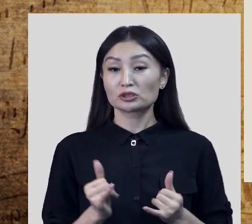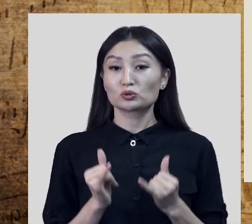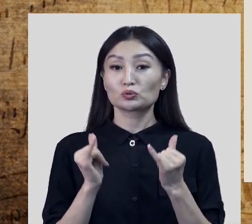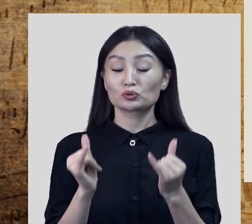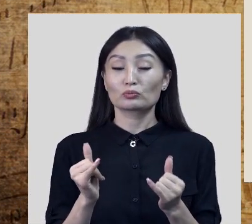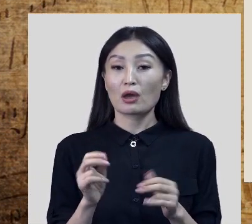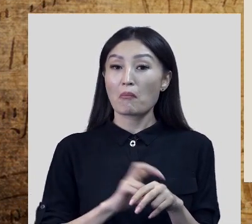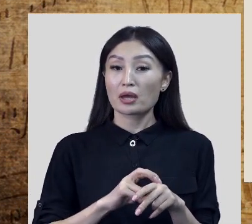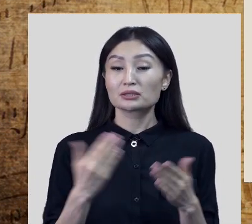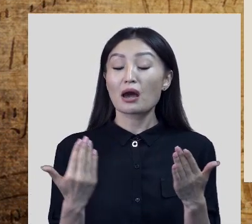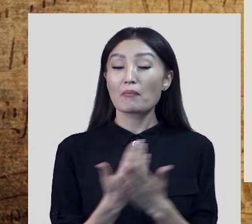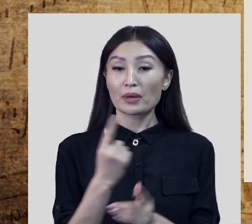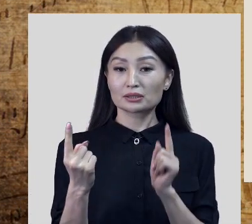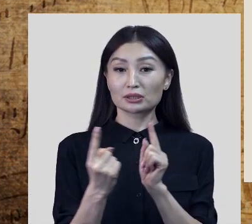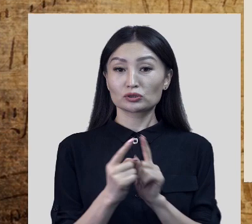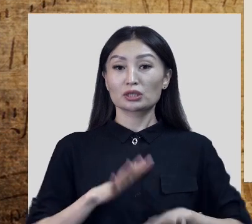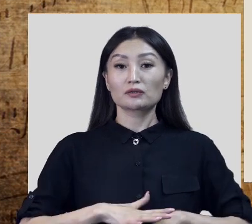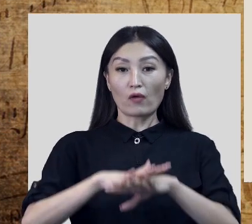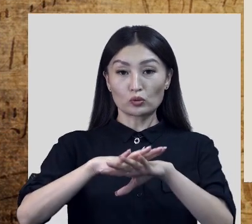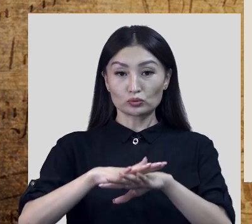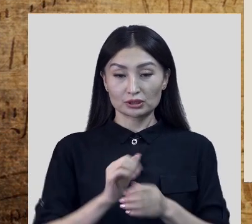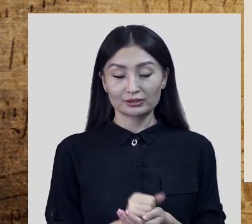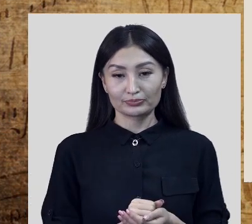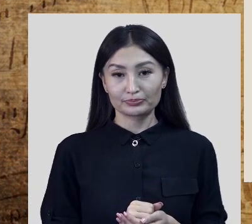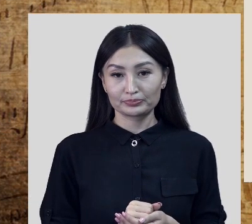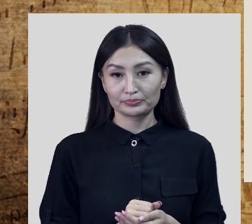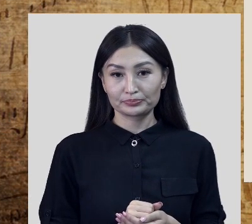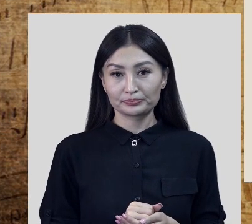боялись опять столкнуться с революционными выступлениями